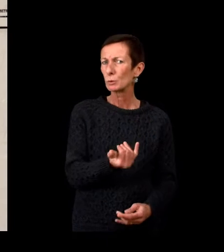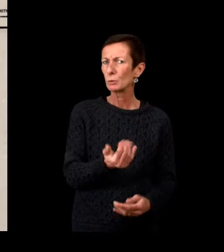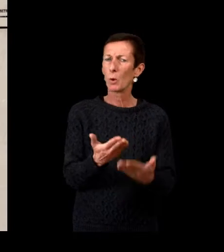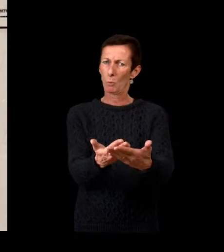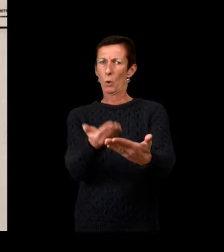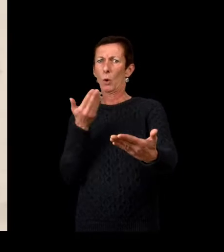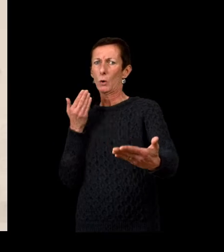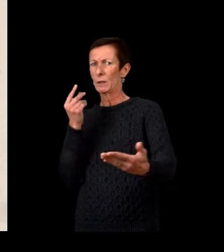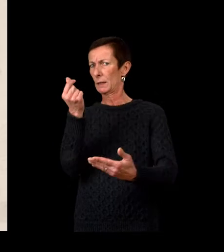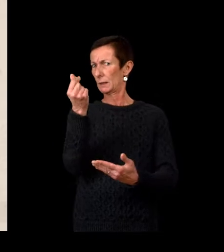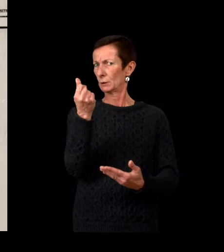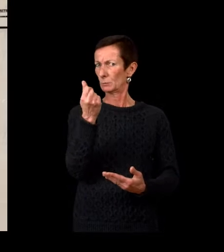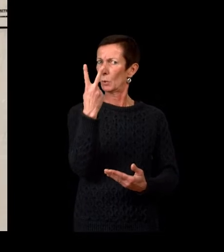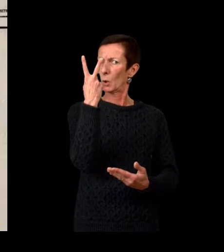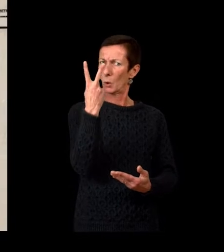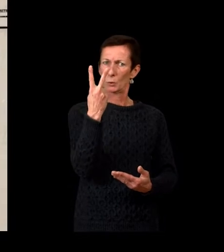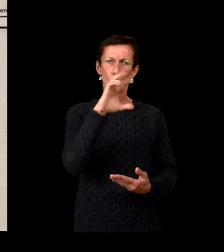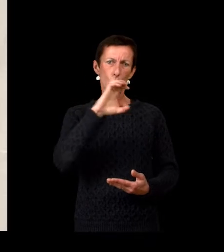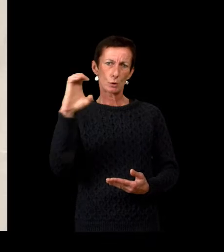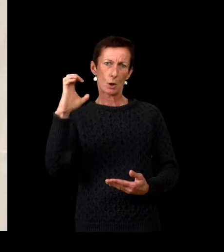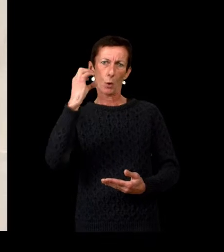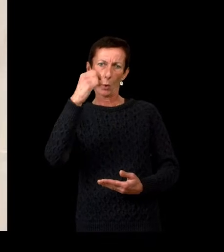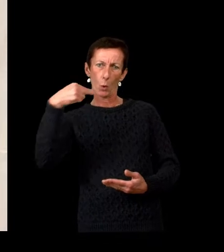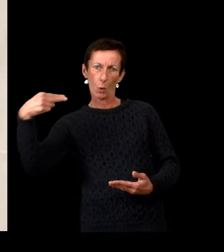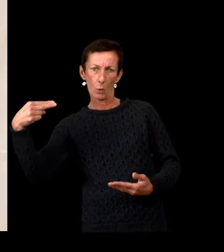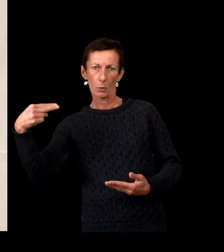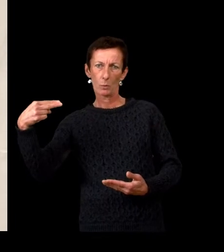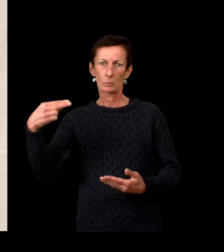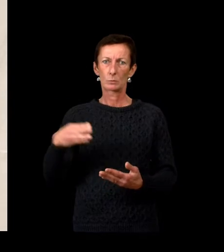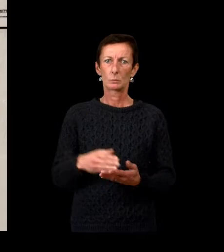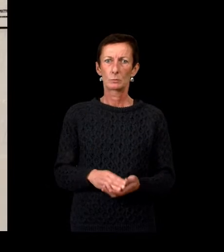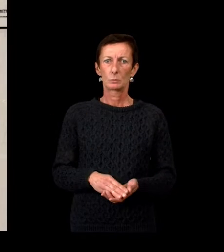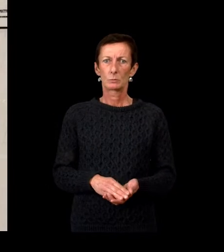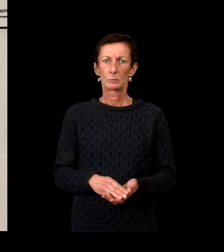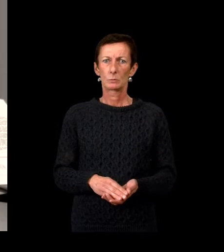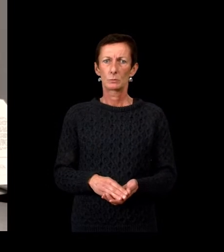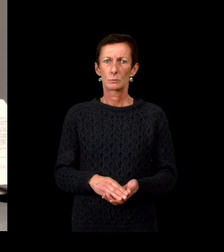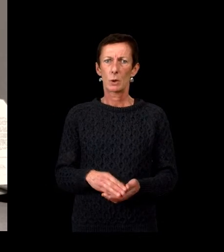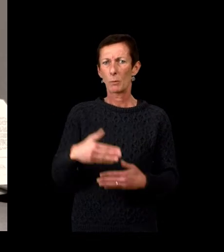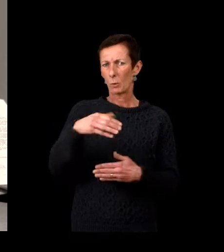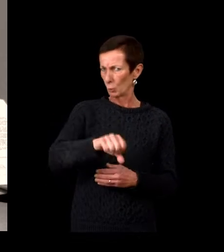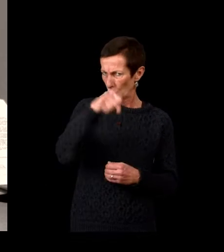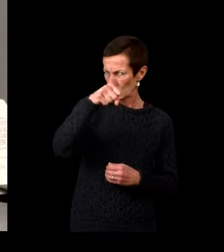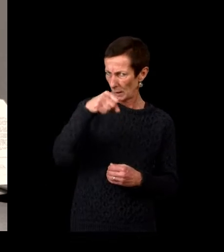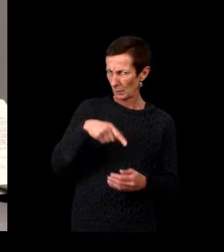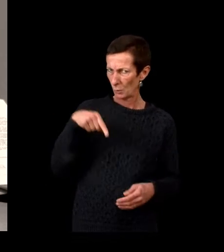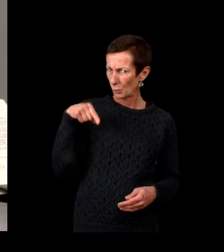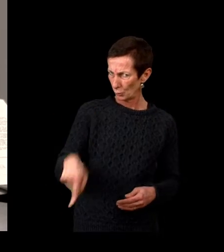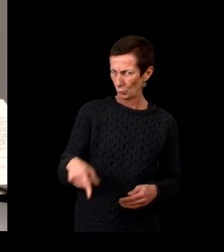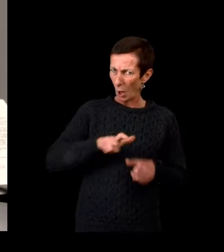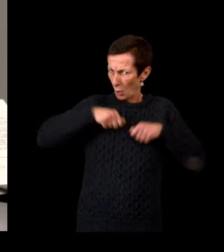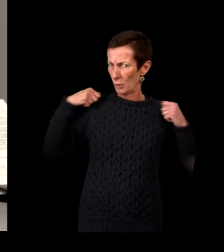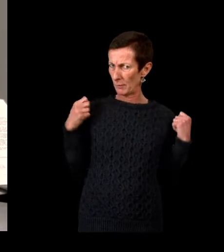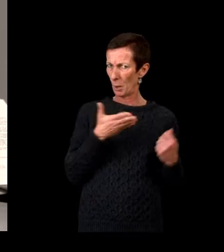Bonjour, c'est pour un retrait d'argent s'il vous plaît. Un retrait de 200 € si possible. Des billets de 50 surtout. Et Sam, ton sac. Tu devrais l'enlever, ça fait pas très